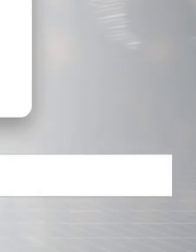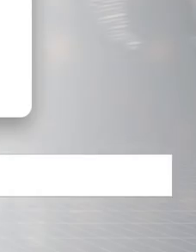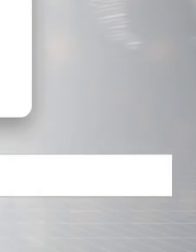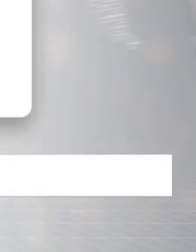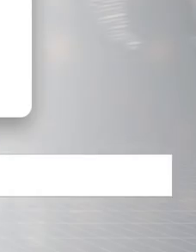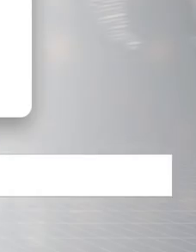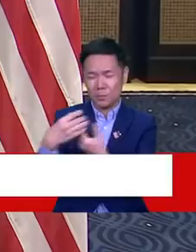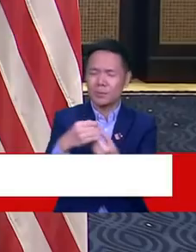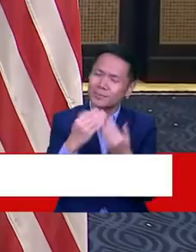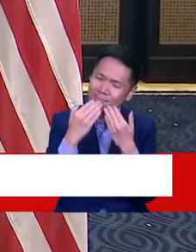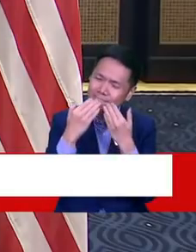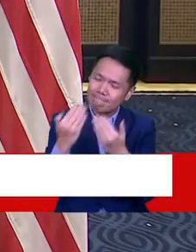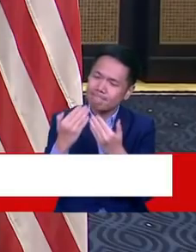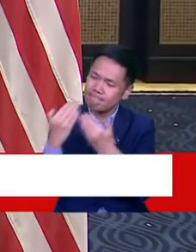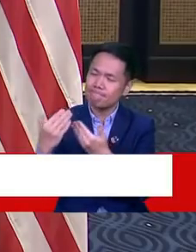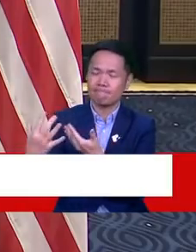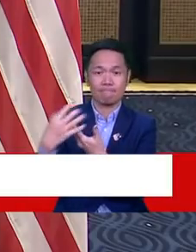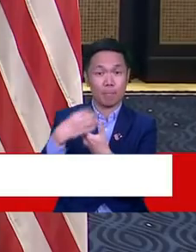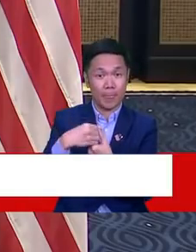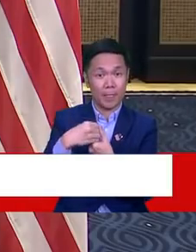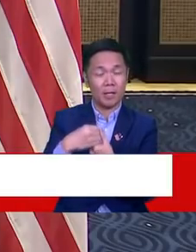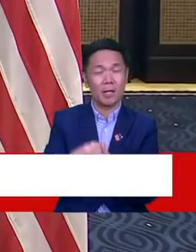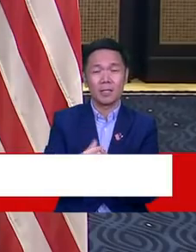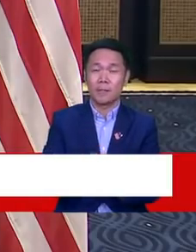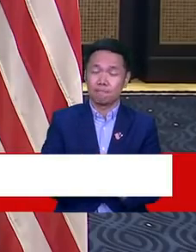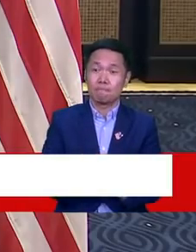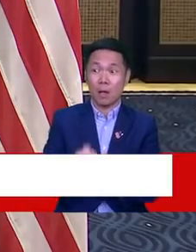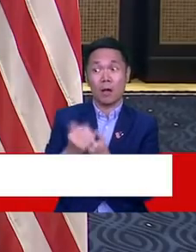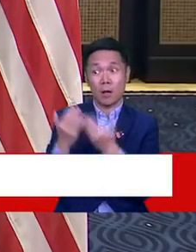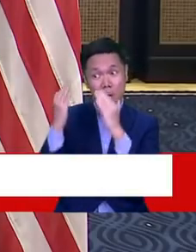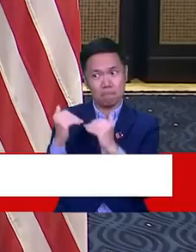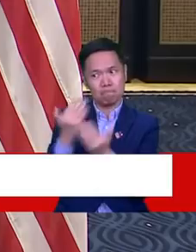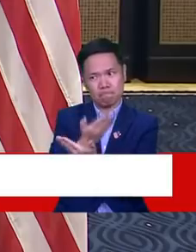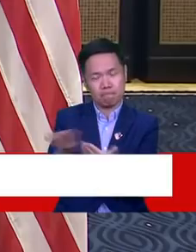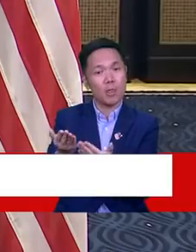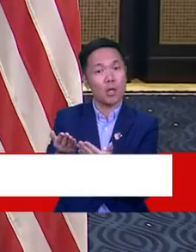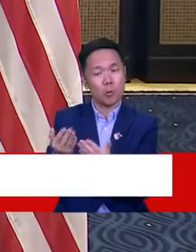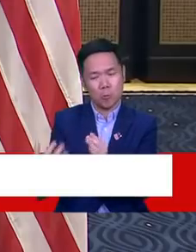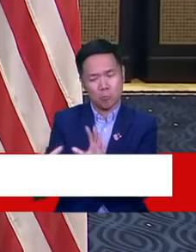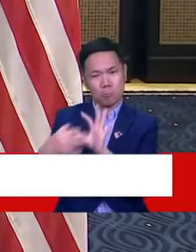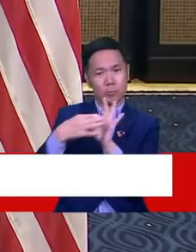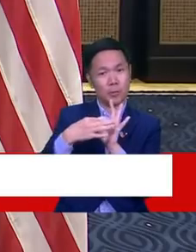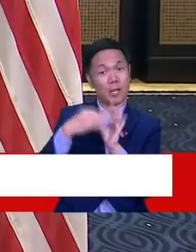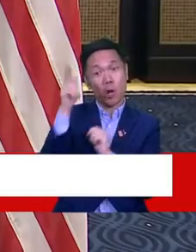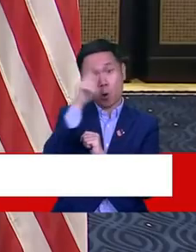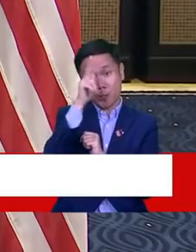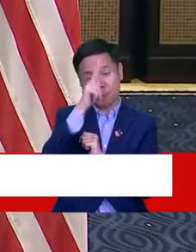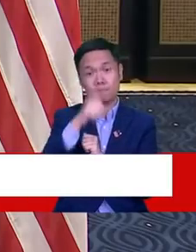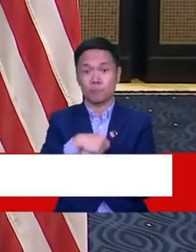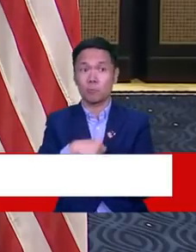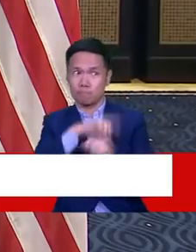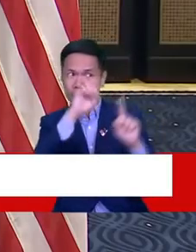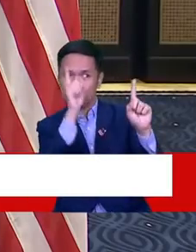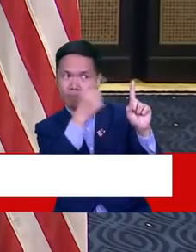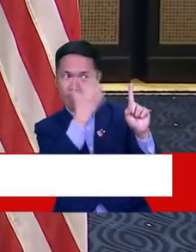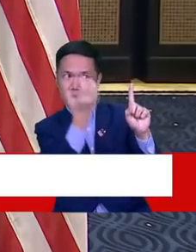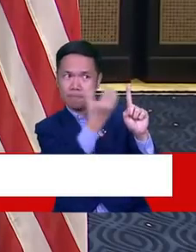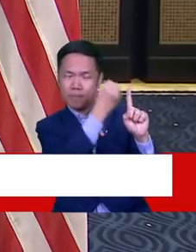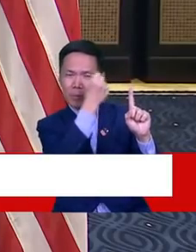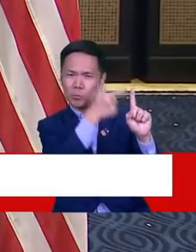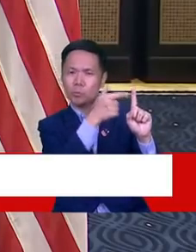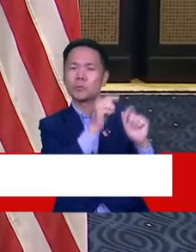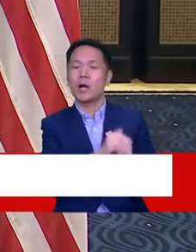sebagai penerima predatorisme supaya kok mengajak keinginan Pati pembangkang untuk menjadi sebagian trader MB Enda jodoh khawatir harus menangani kau